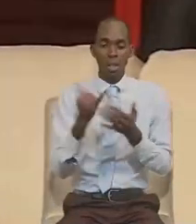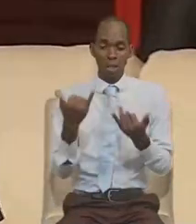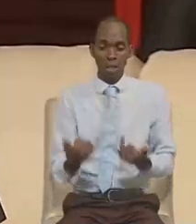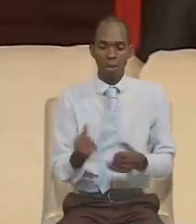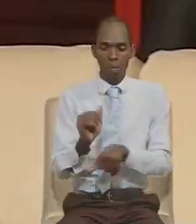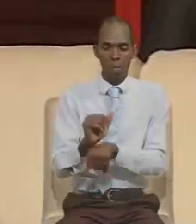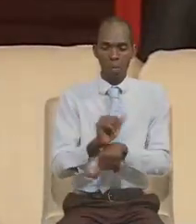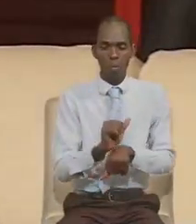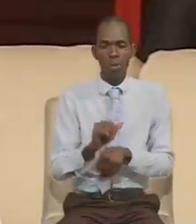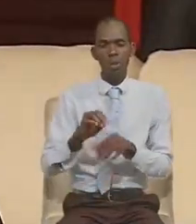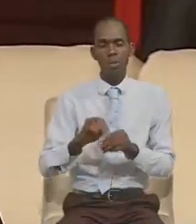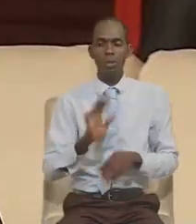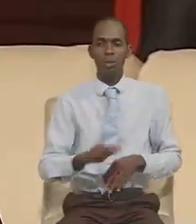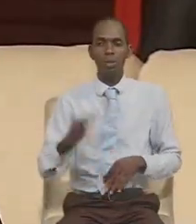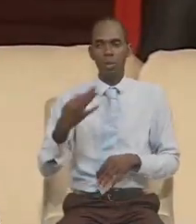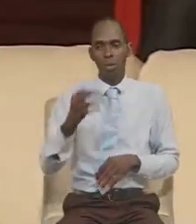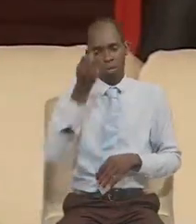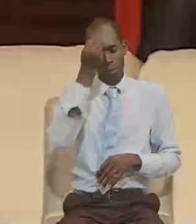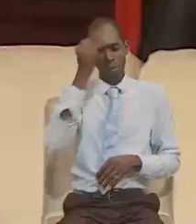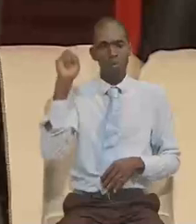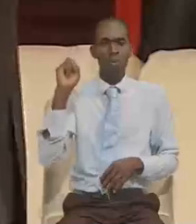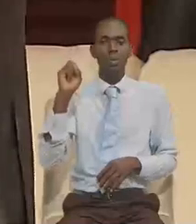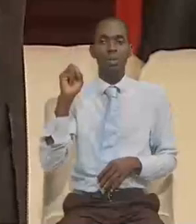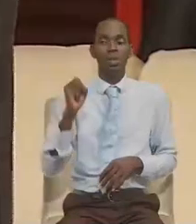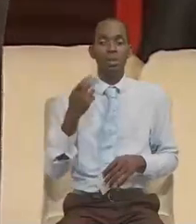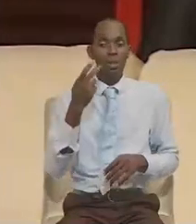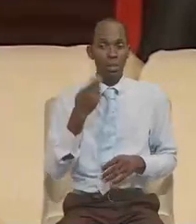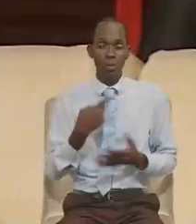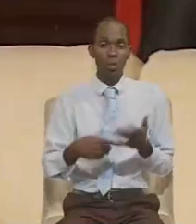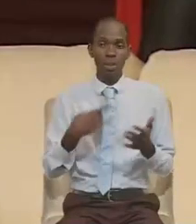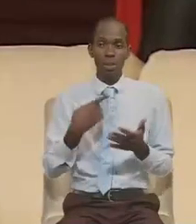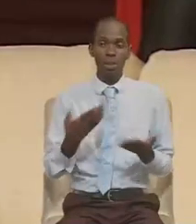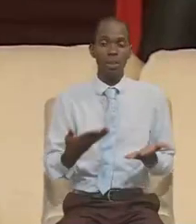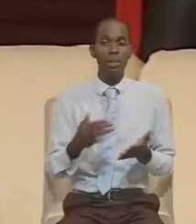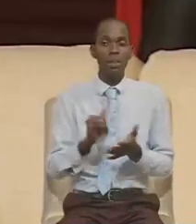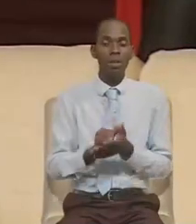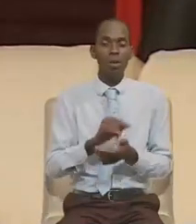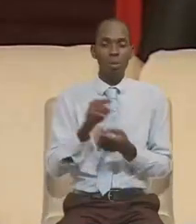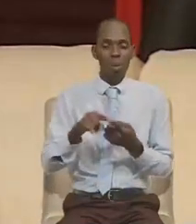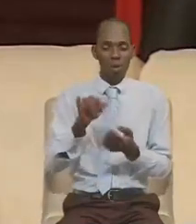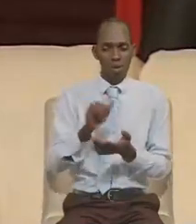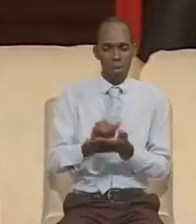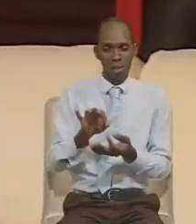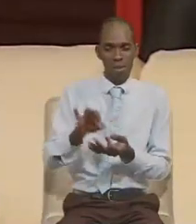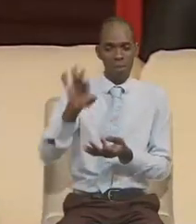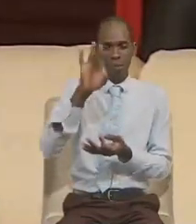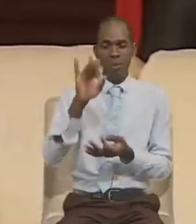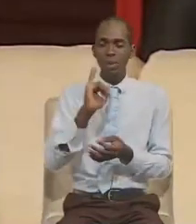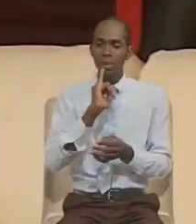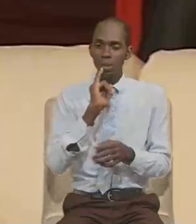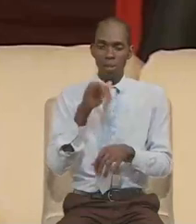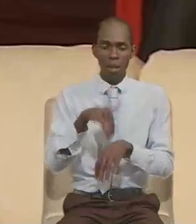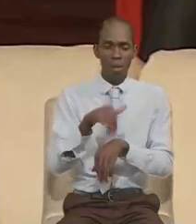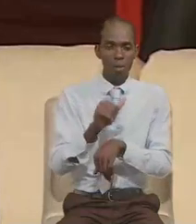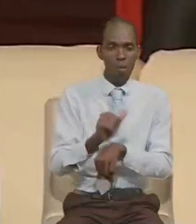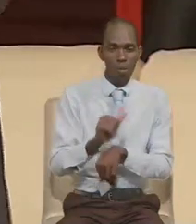sont ceux-là qui n'ont pas encore connu le Seigneur. Et aidés, quand cet esprit est à l'œuvre, là où cet esprit est à